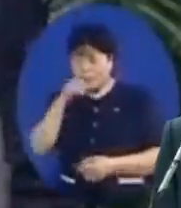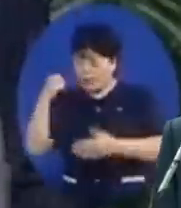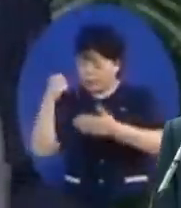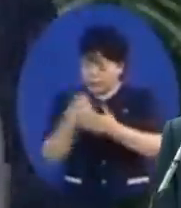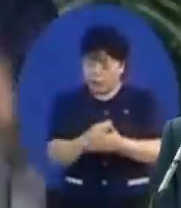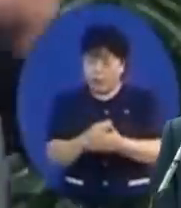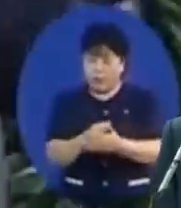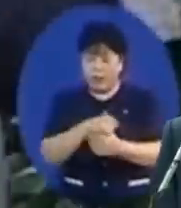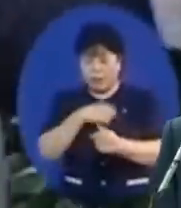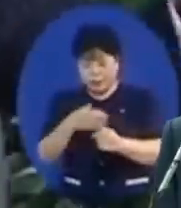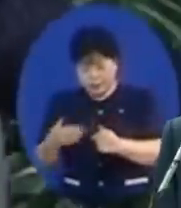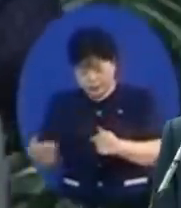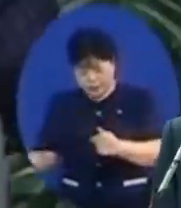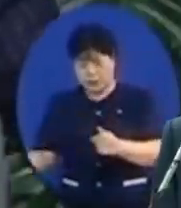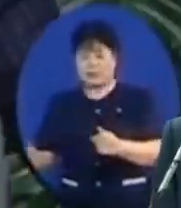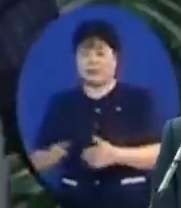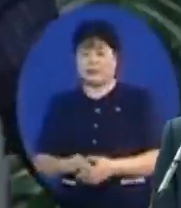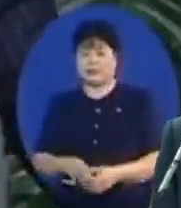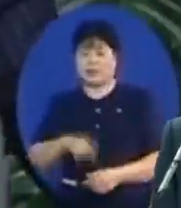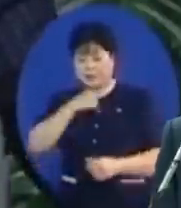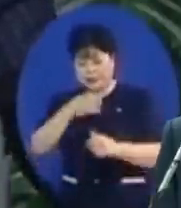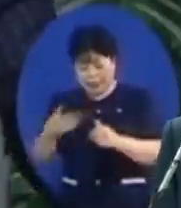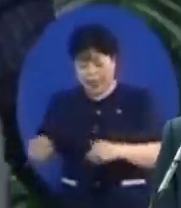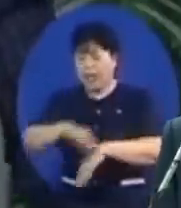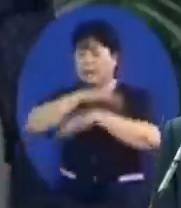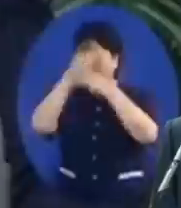박혀서 피가 다 흘러서